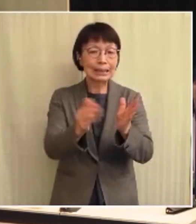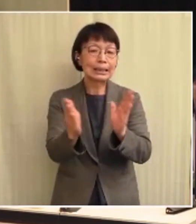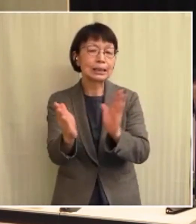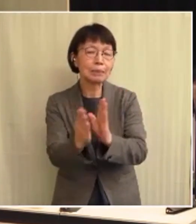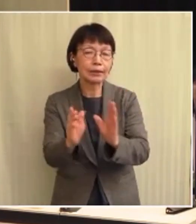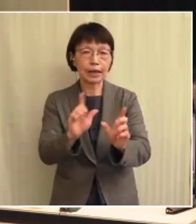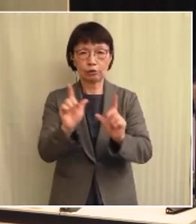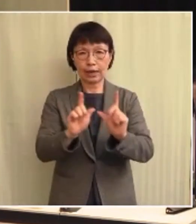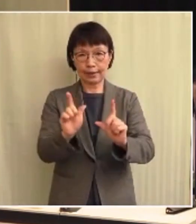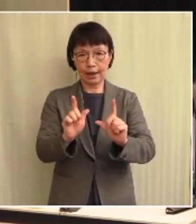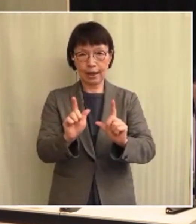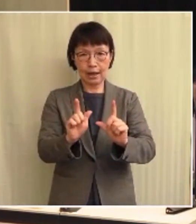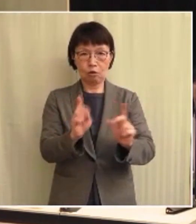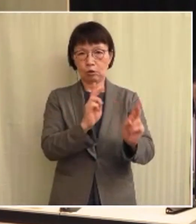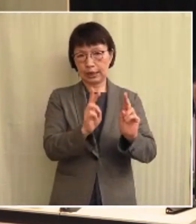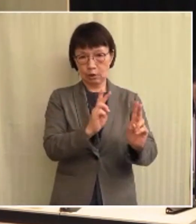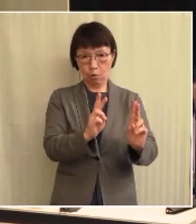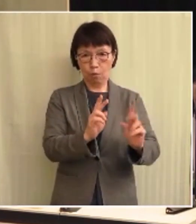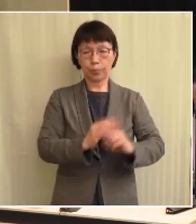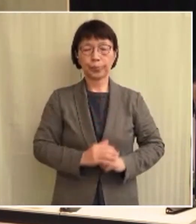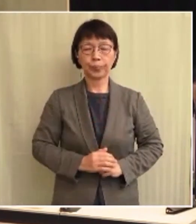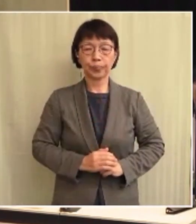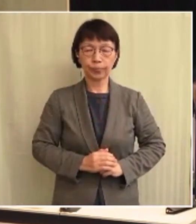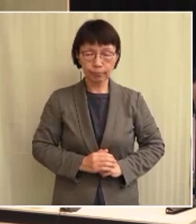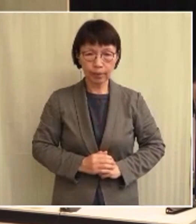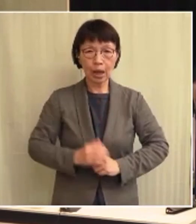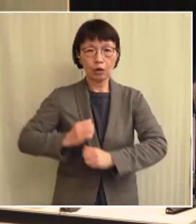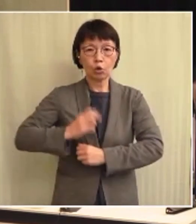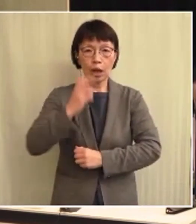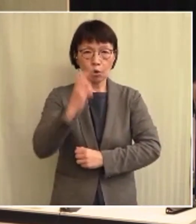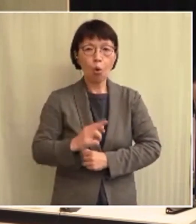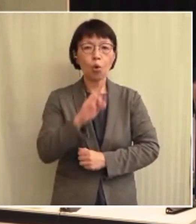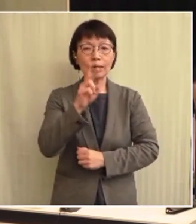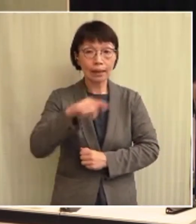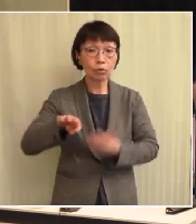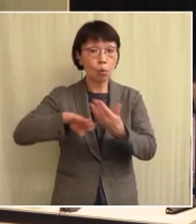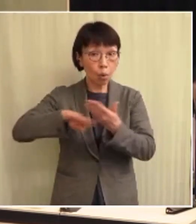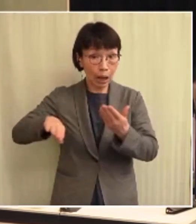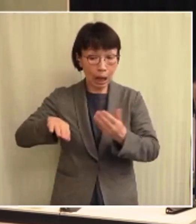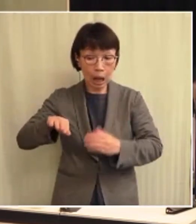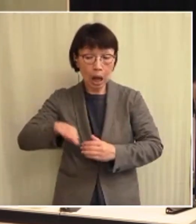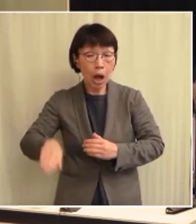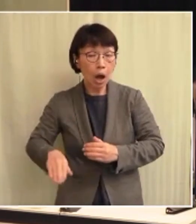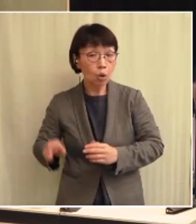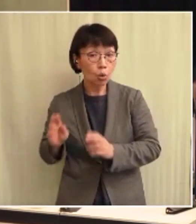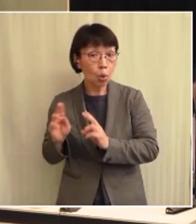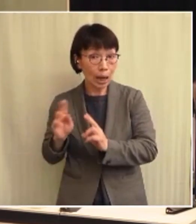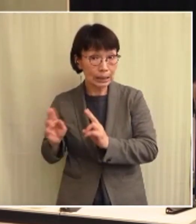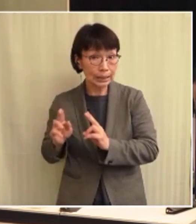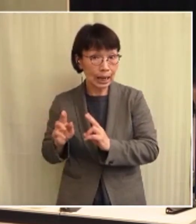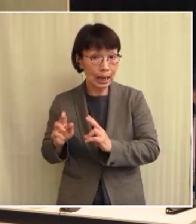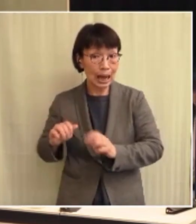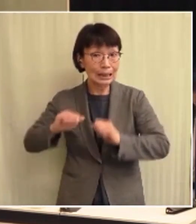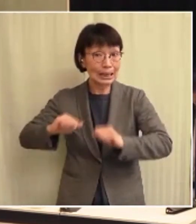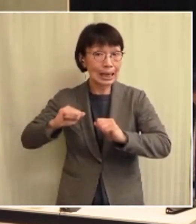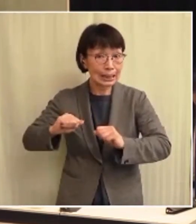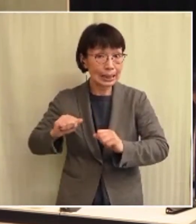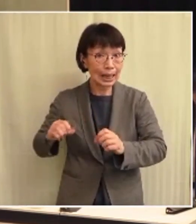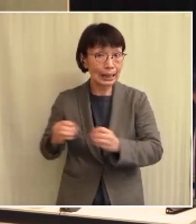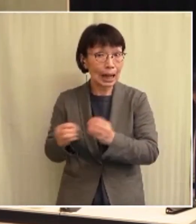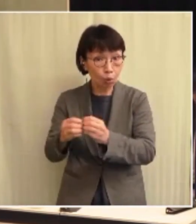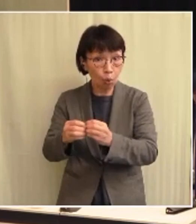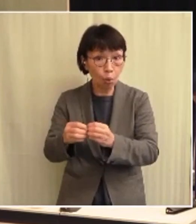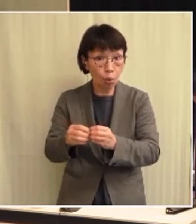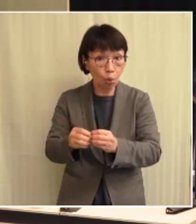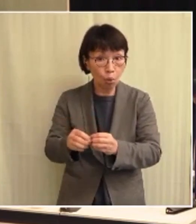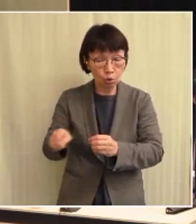企業ということでございます。相鉄ローゼンのほかに子会社に生鮮加工を担当する相鉄ローゼンフレッ